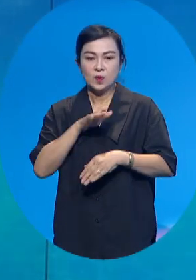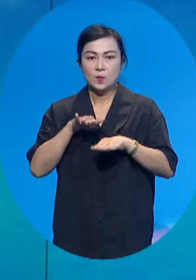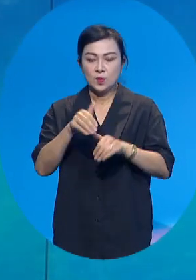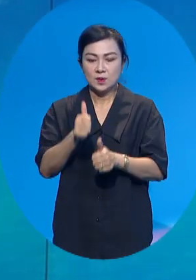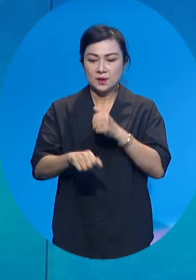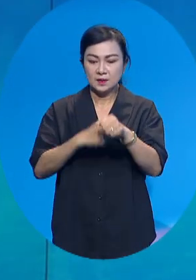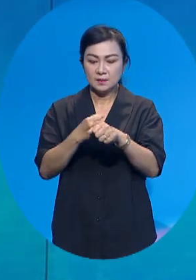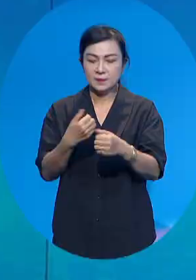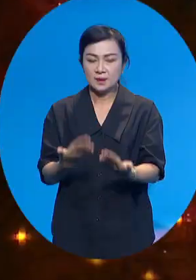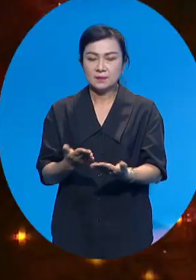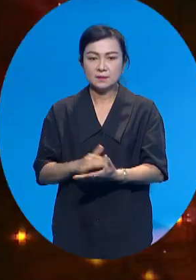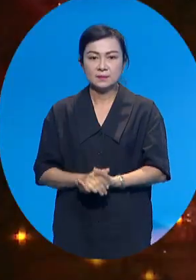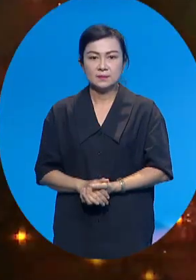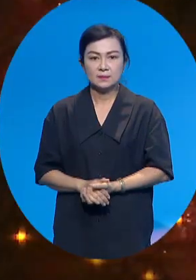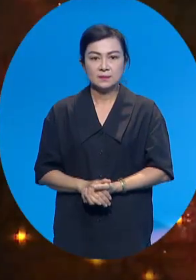giải năm nay.